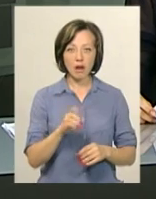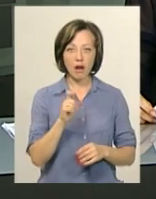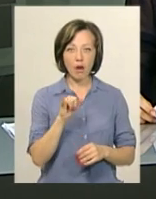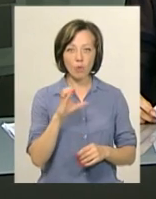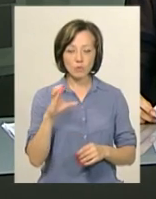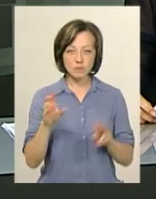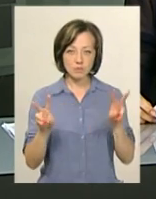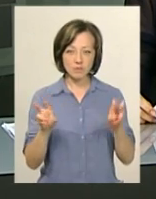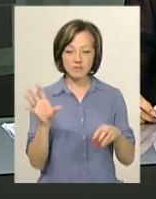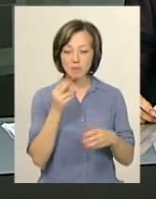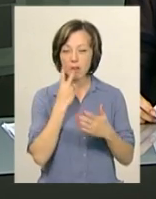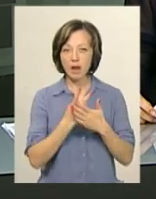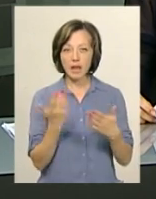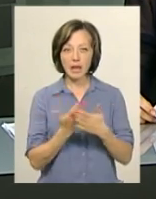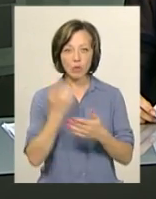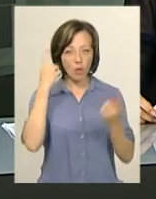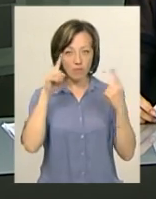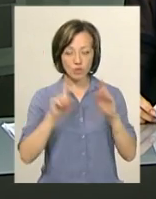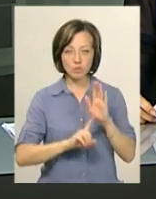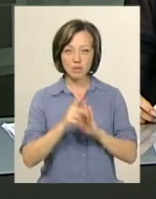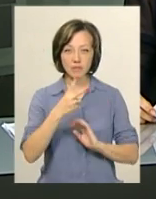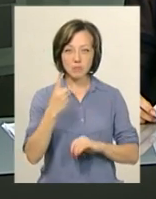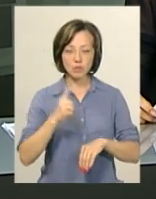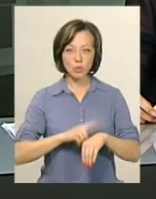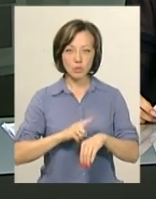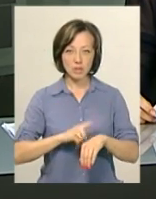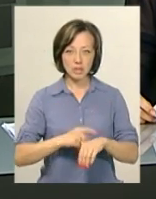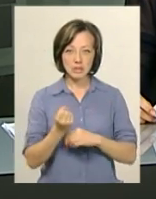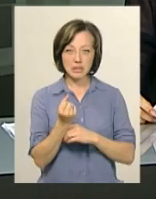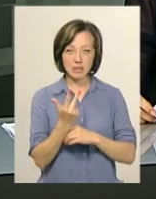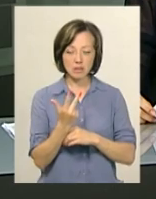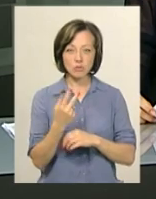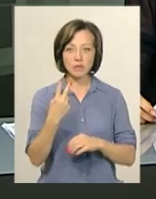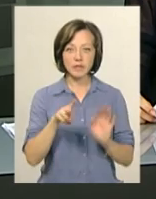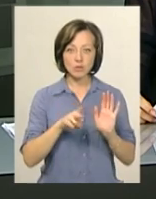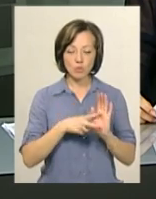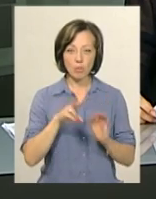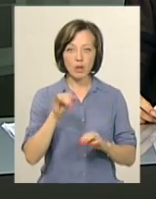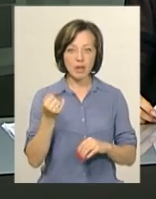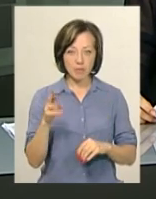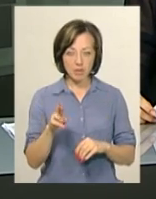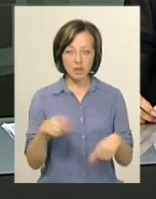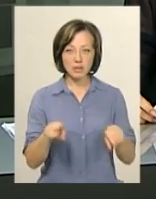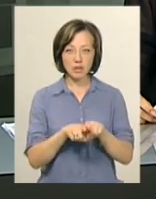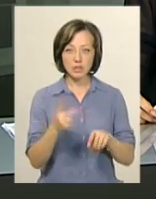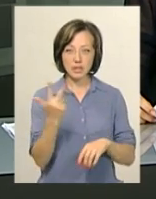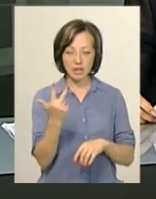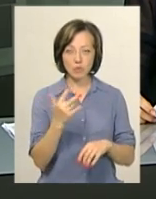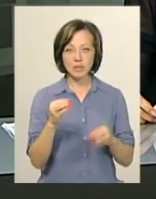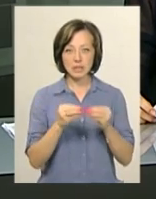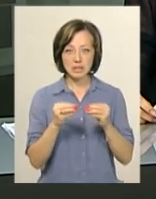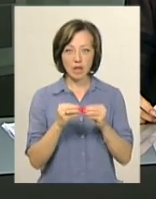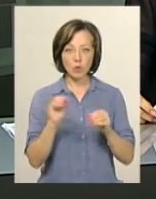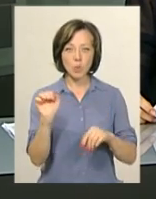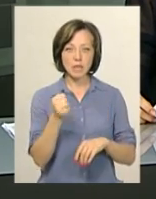Усі перегляди авторського кіно розпочинатимуться о 21 годині 13-27 липня, а також 3 та